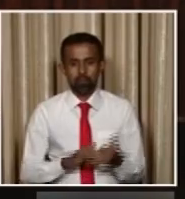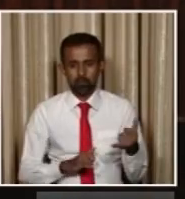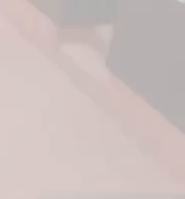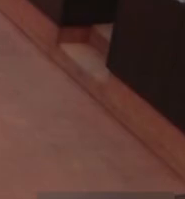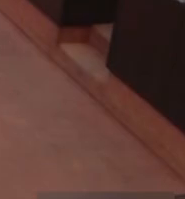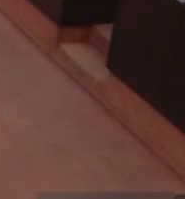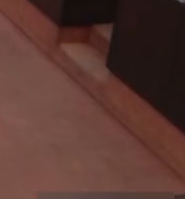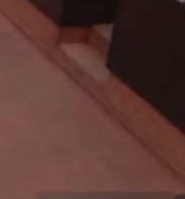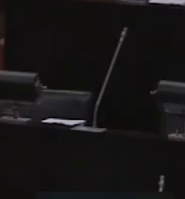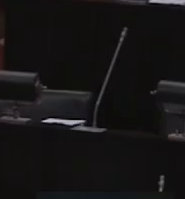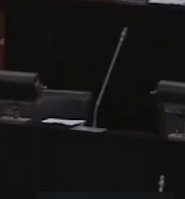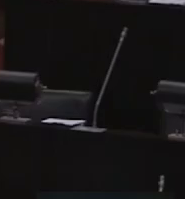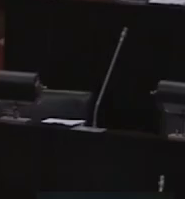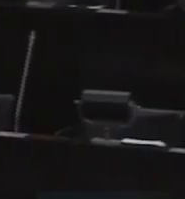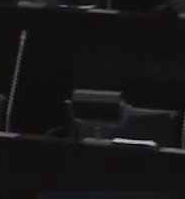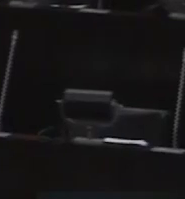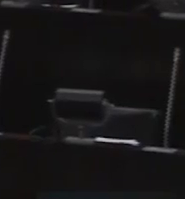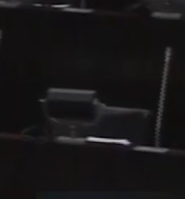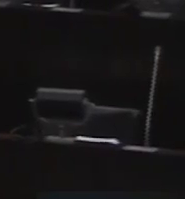සීනුවනාද කරන්න.